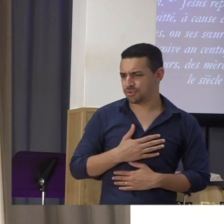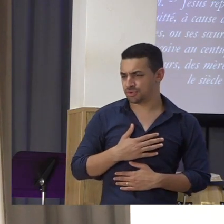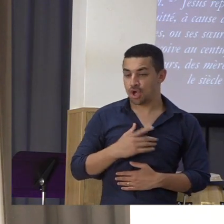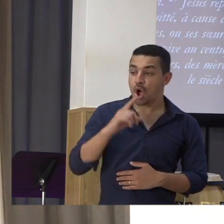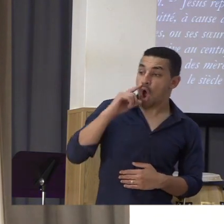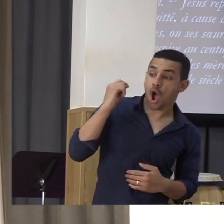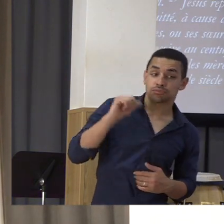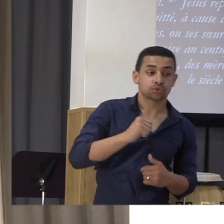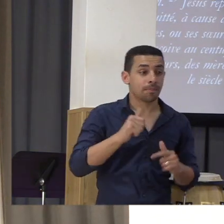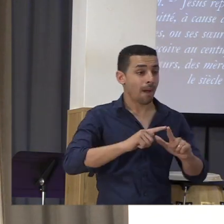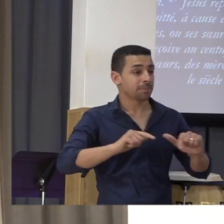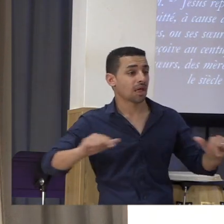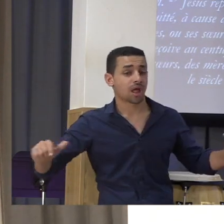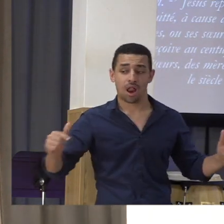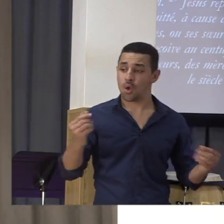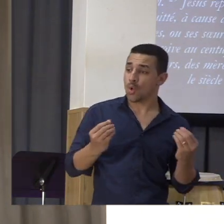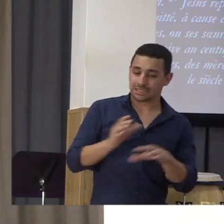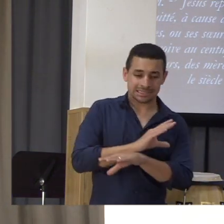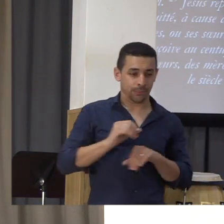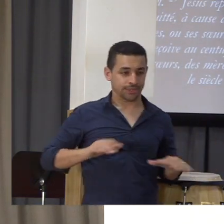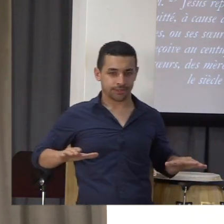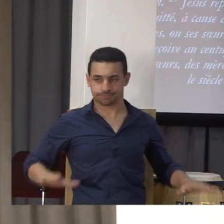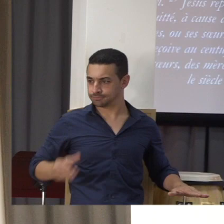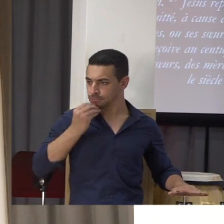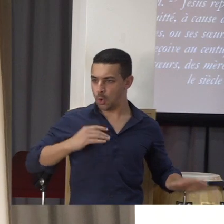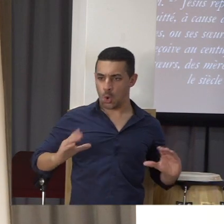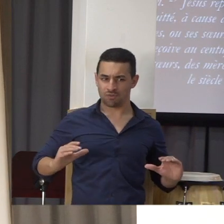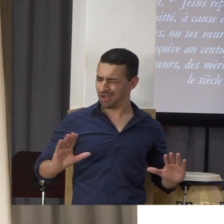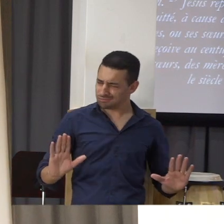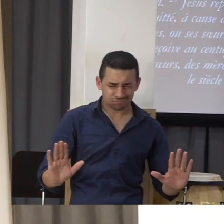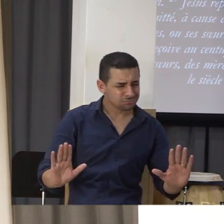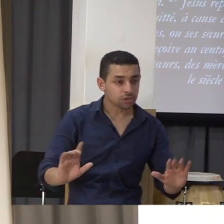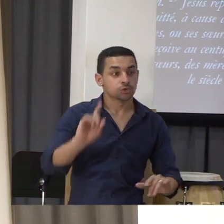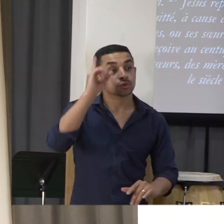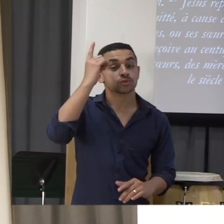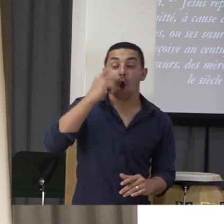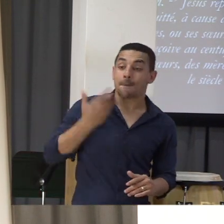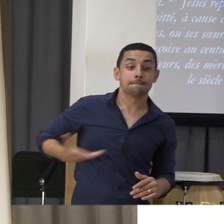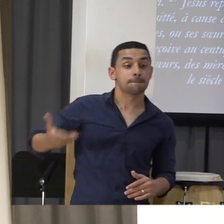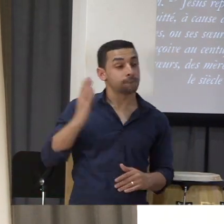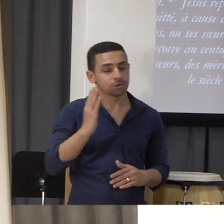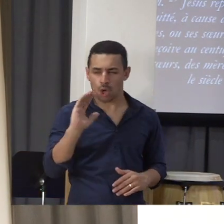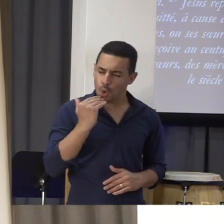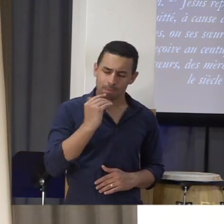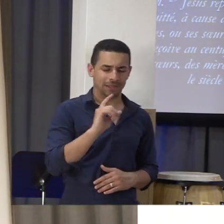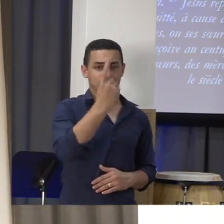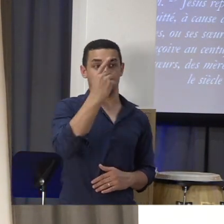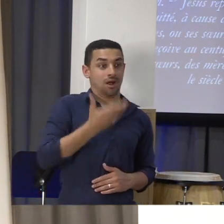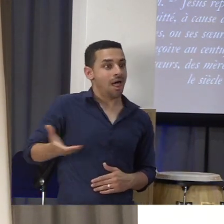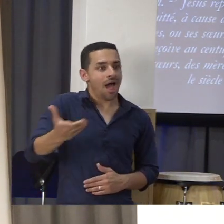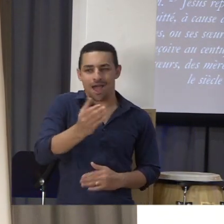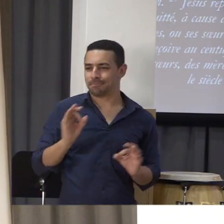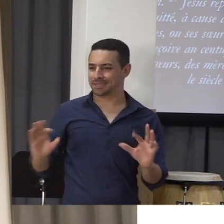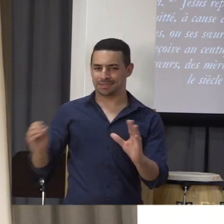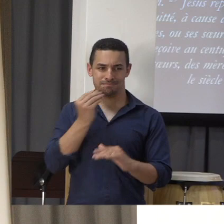n'est pas fait que du matériel. L'homme n'est pas fait que de la sécurité matérielle. L'homme est fait pour obéir à Dieu et vous faites bien de le faire. Si vous vous